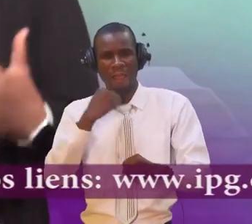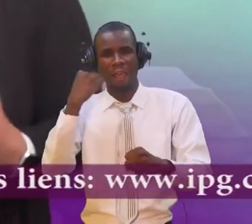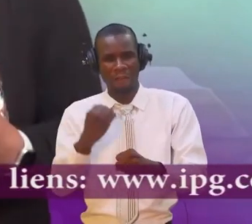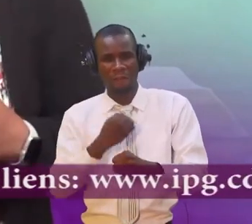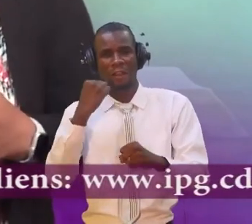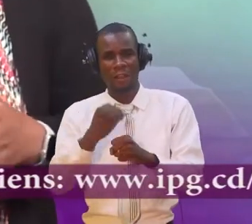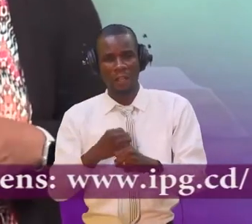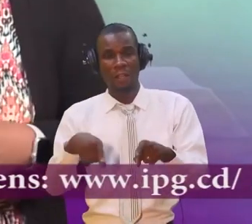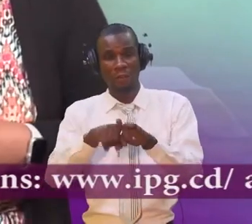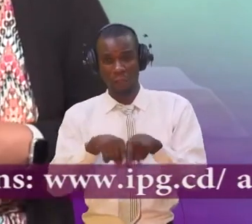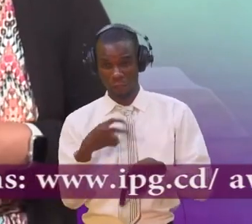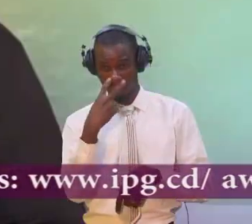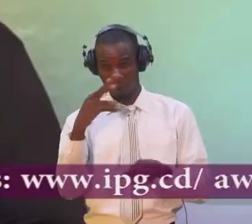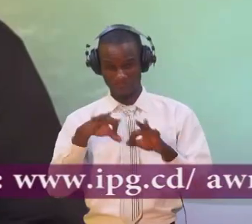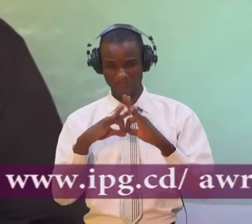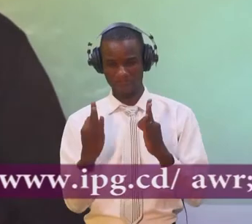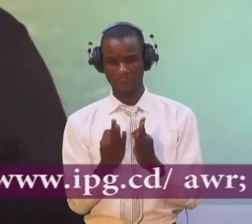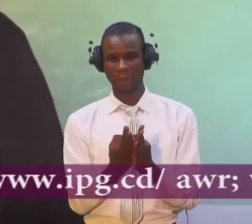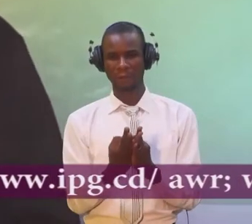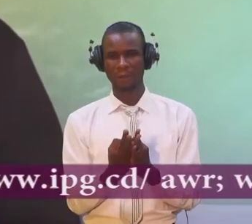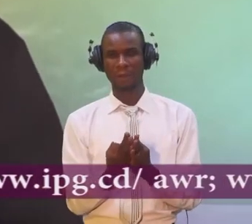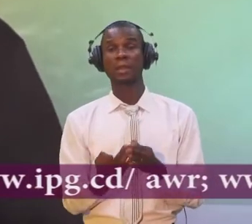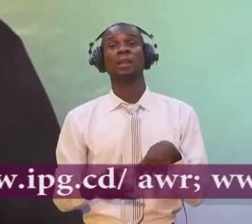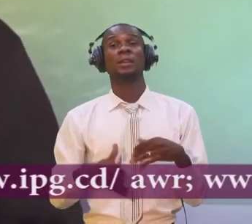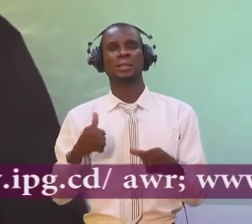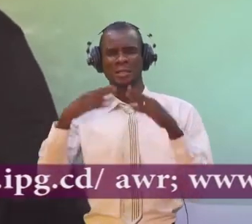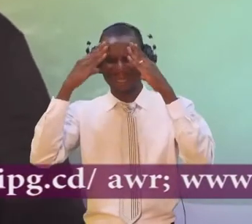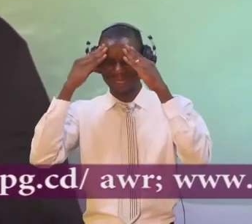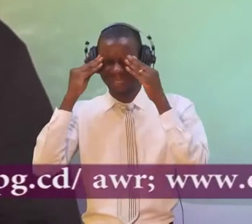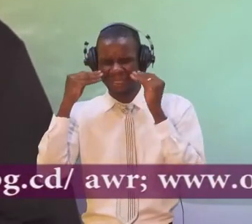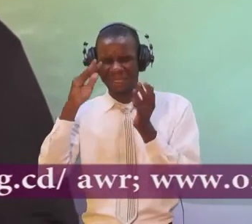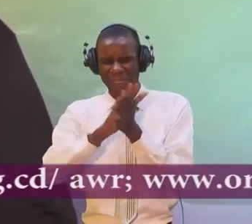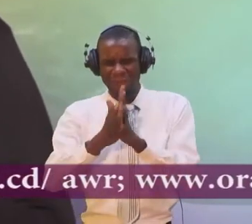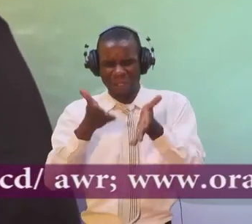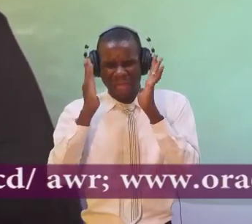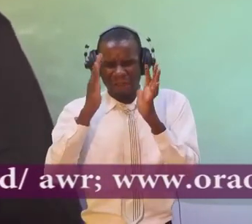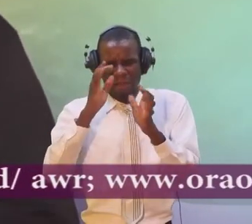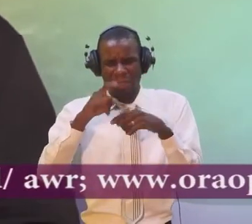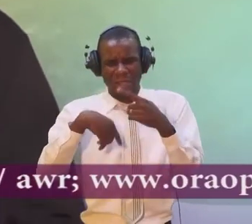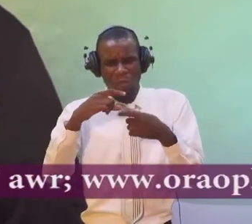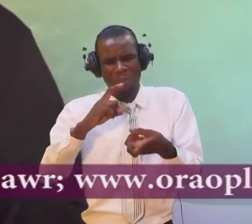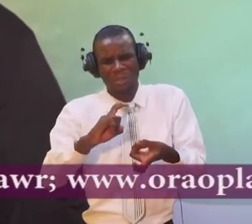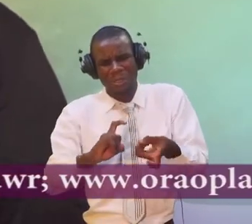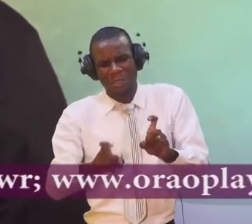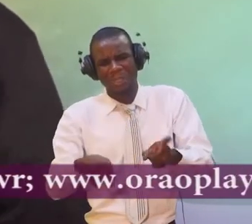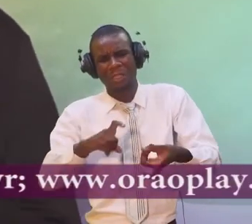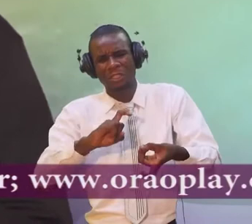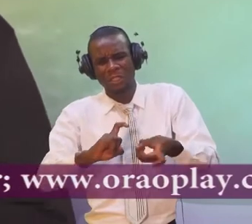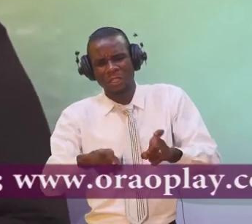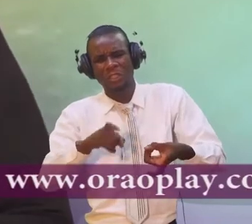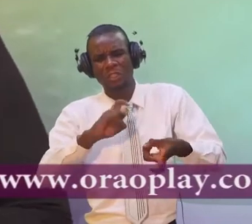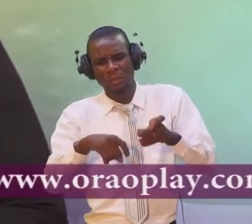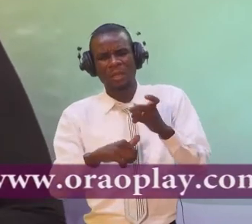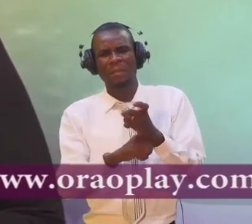hiyo ya kawaida wanaweza kuendelea kufanya kazi na kujali familia. Lakini